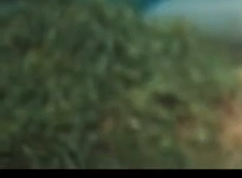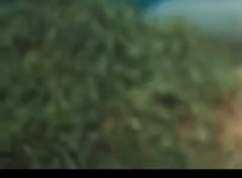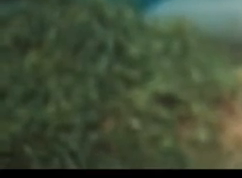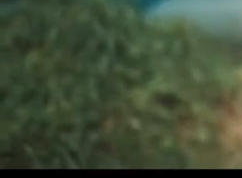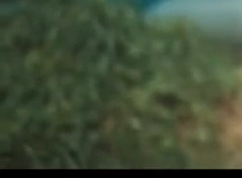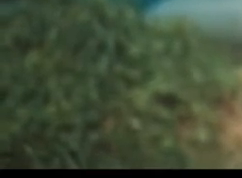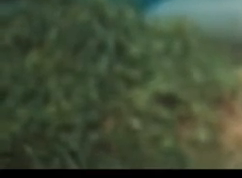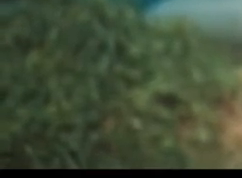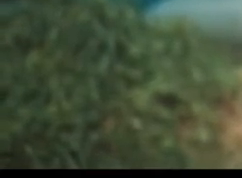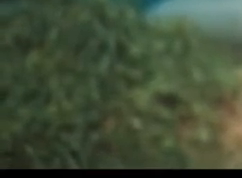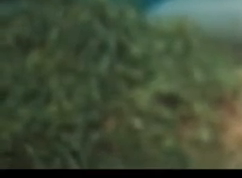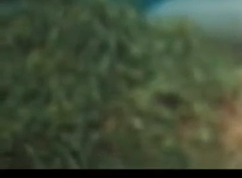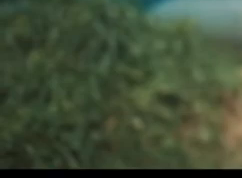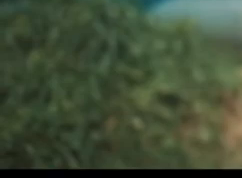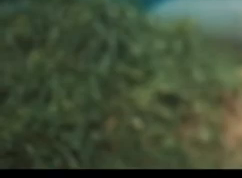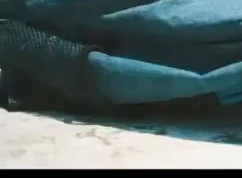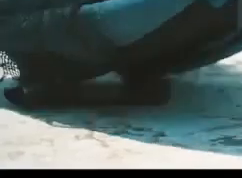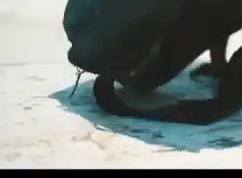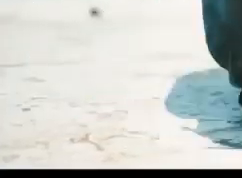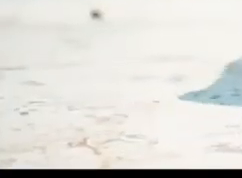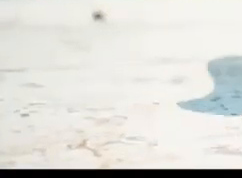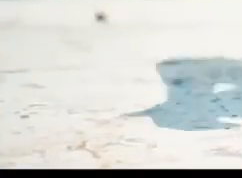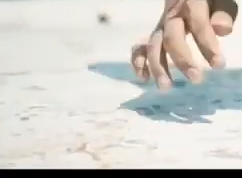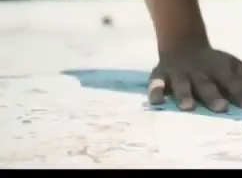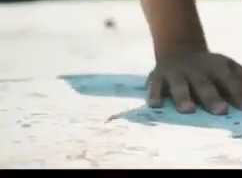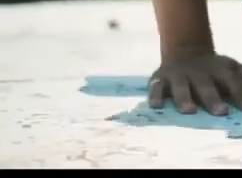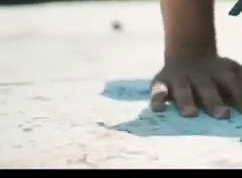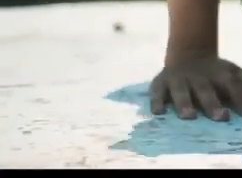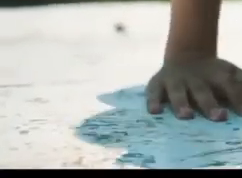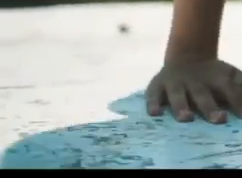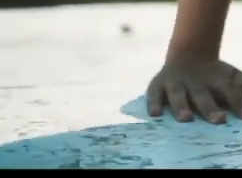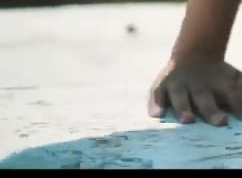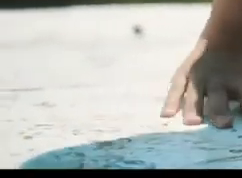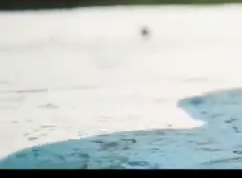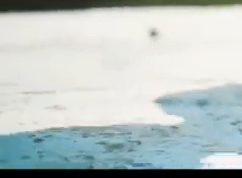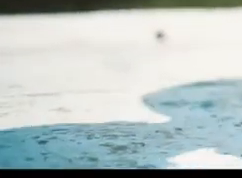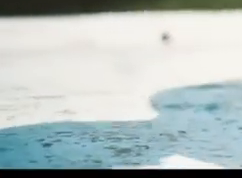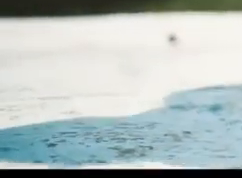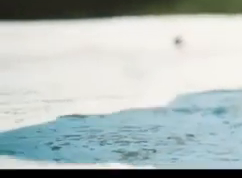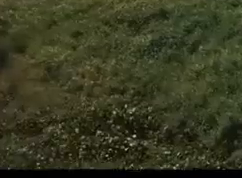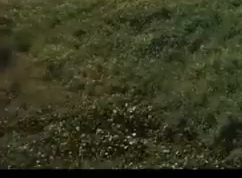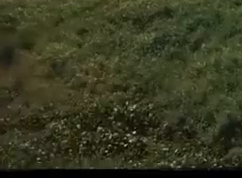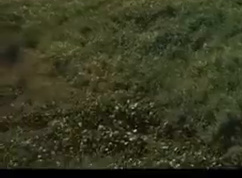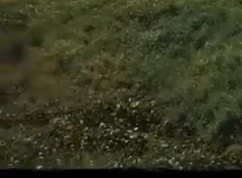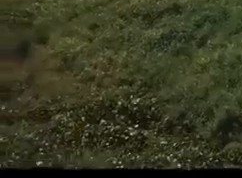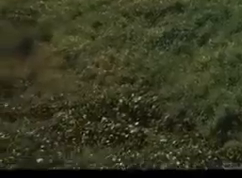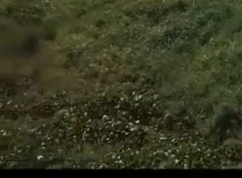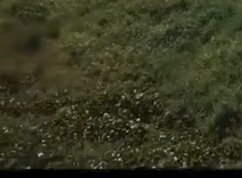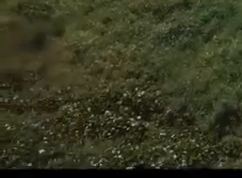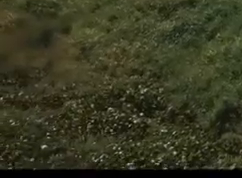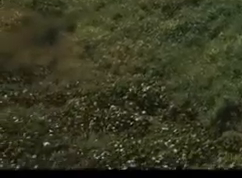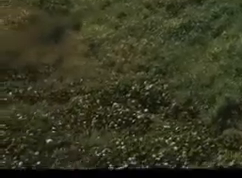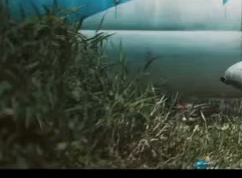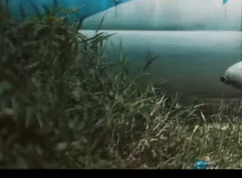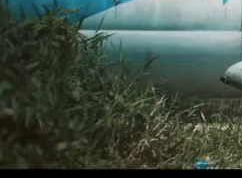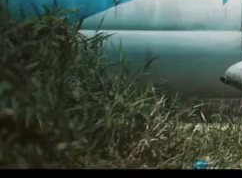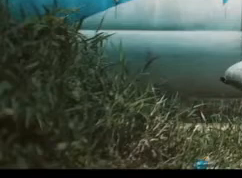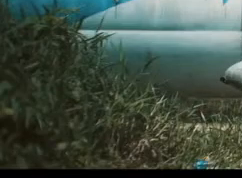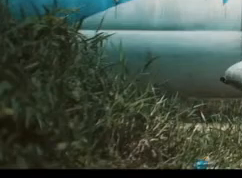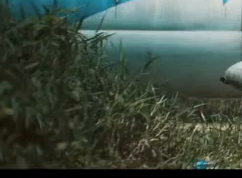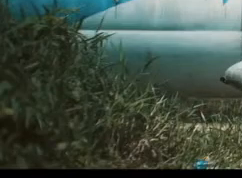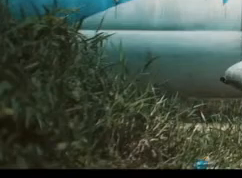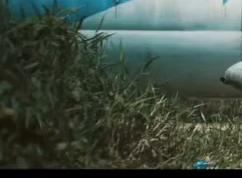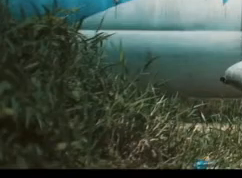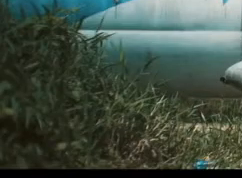Ayaw sana kitang iwan. Gusto kitang samahan sa mga umagang nagmamadali ka papasok sa